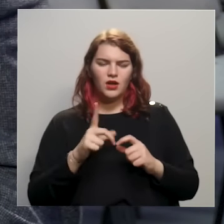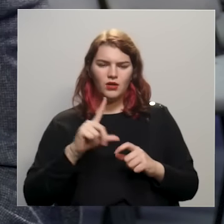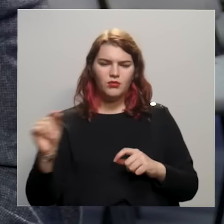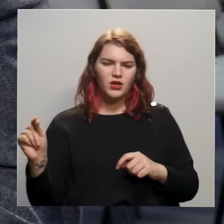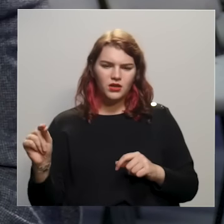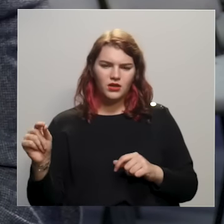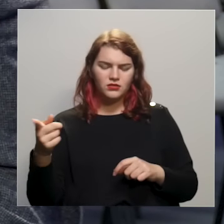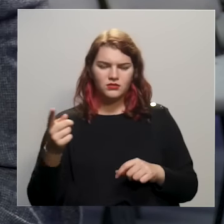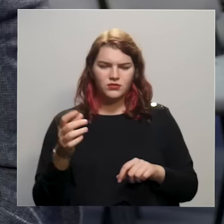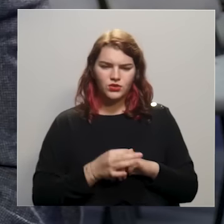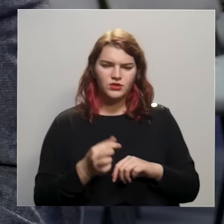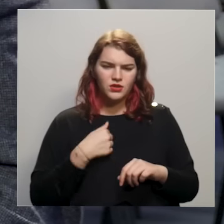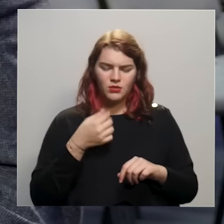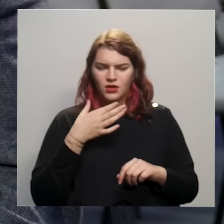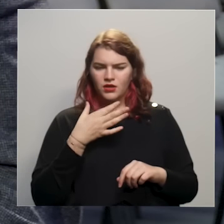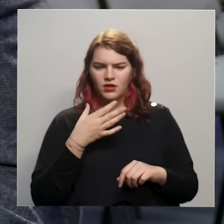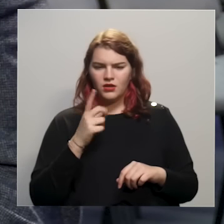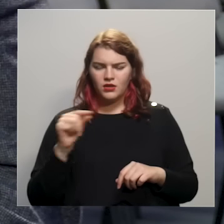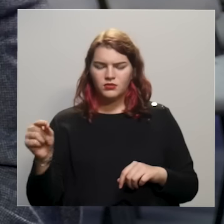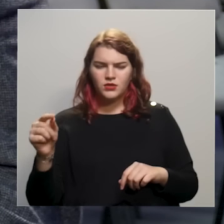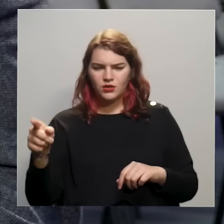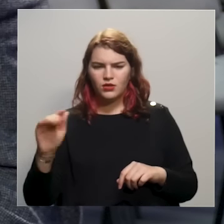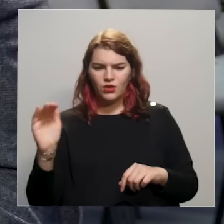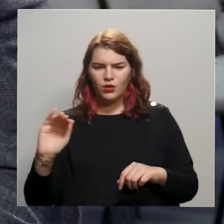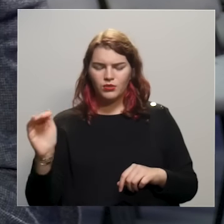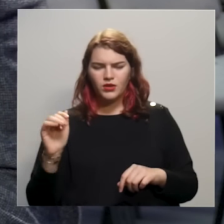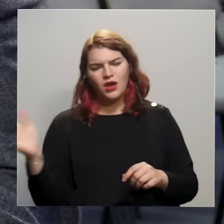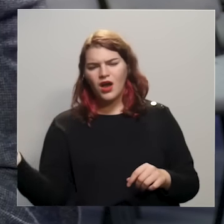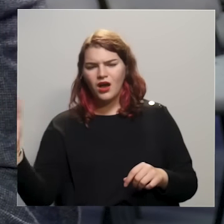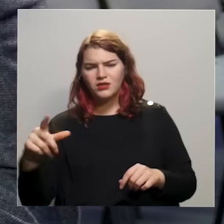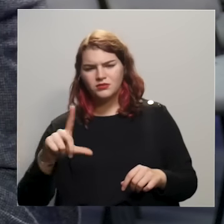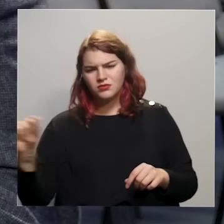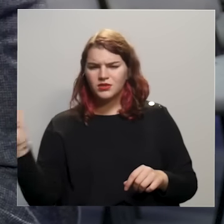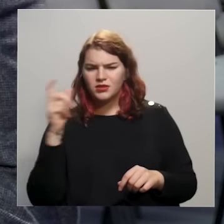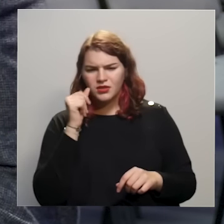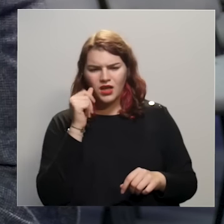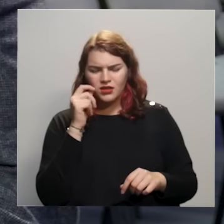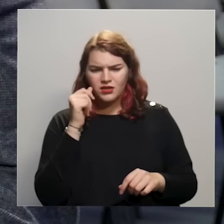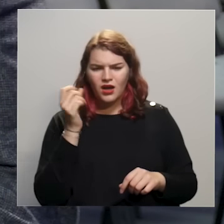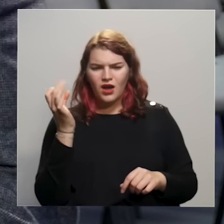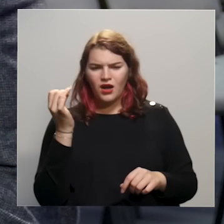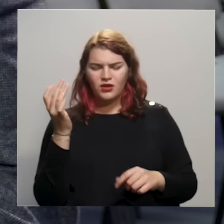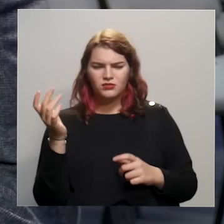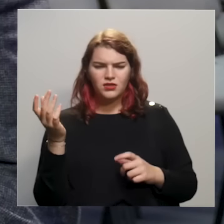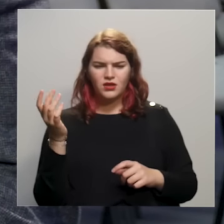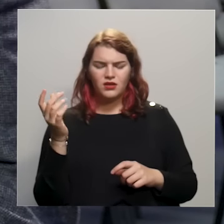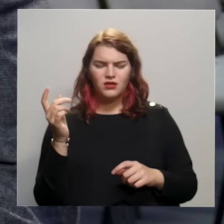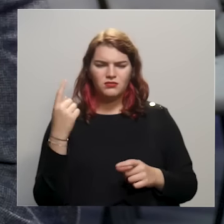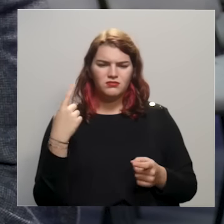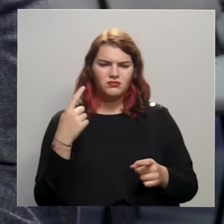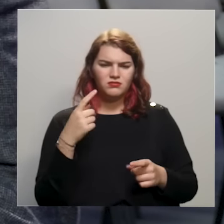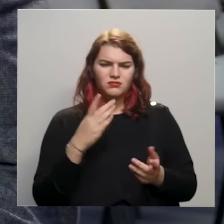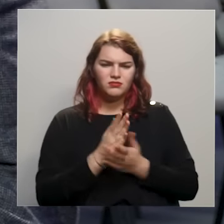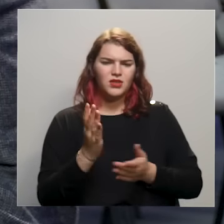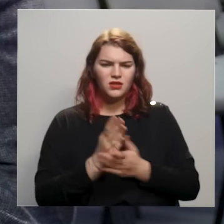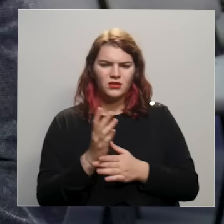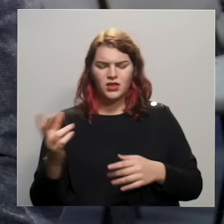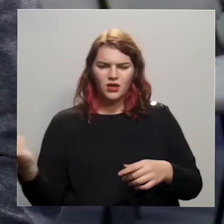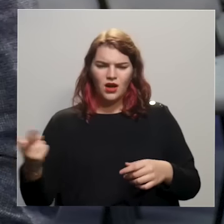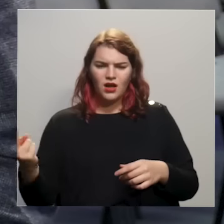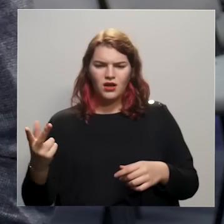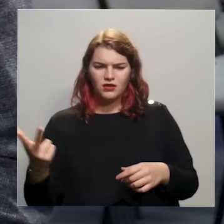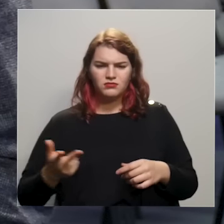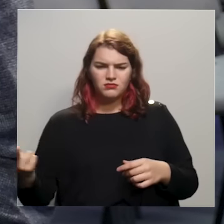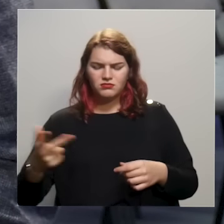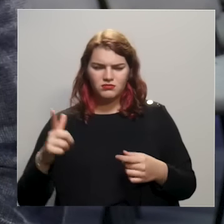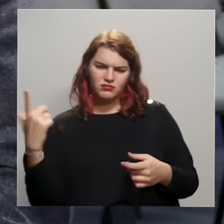s-a dus la copii și le-a spus: Cătălin, Adi, haide să plecăm că tata face scandal. Și avea obiceiul să ia să plece ca să nu